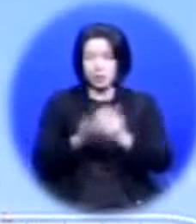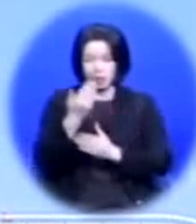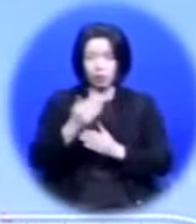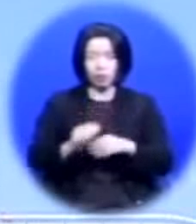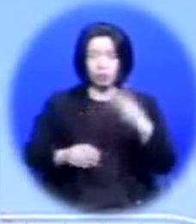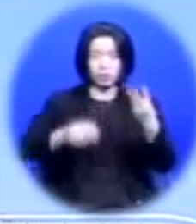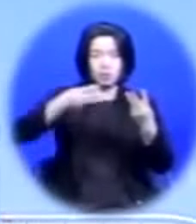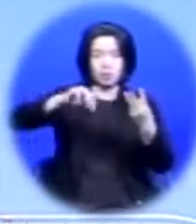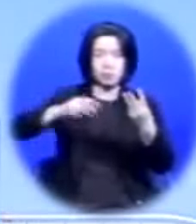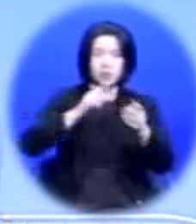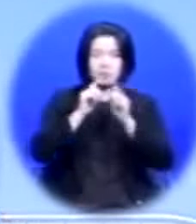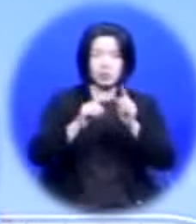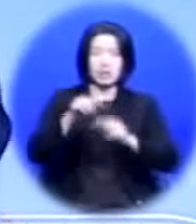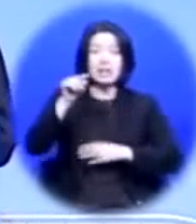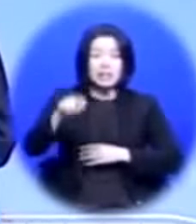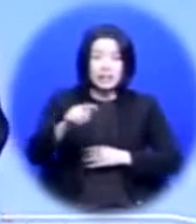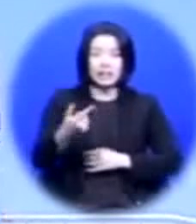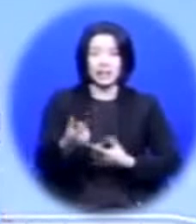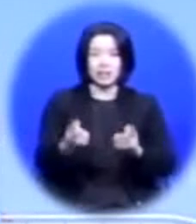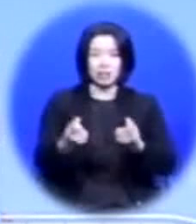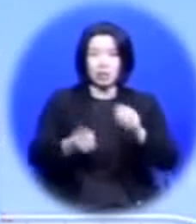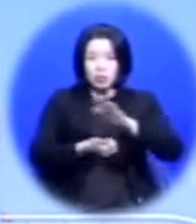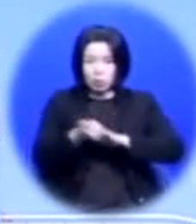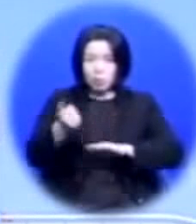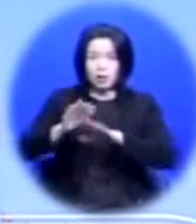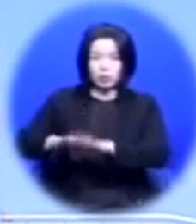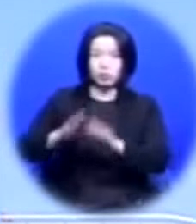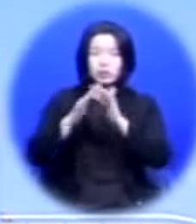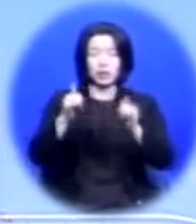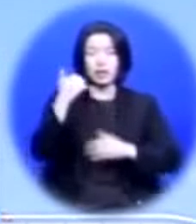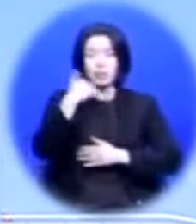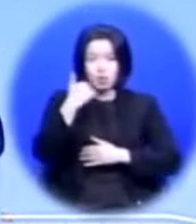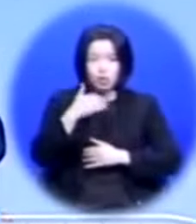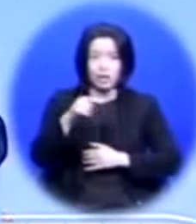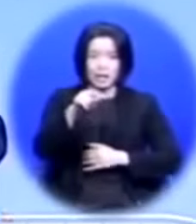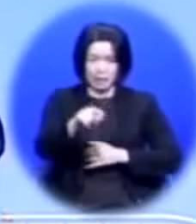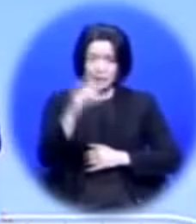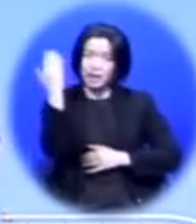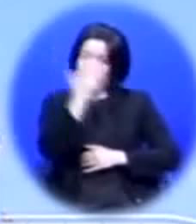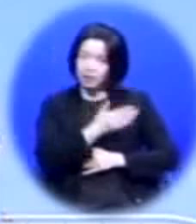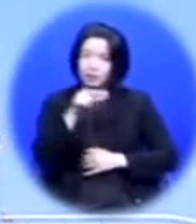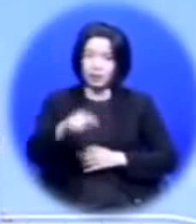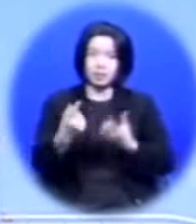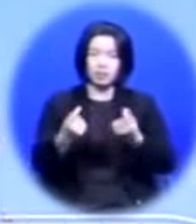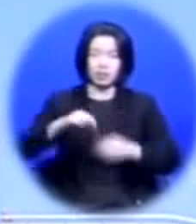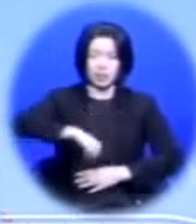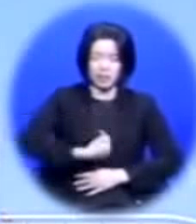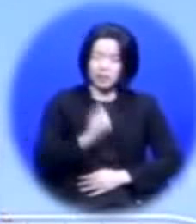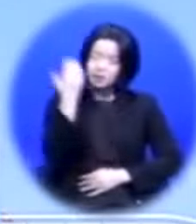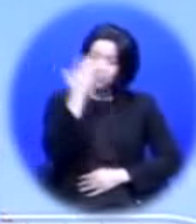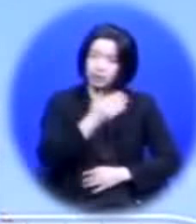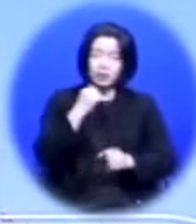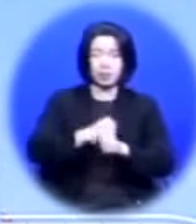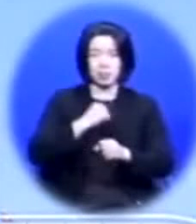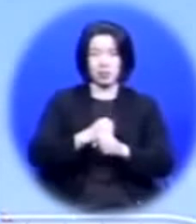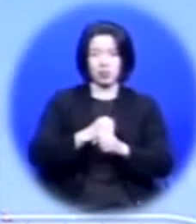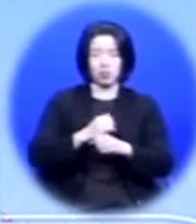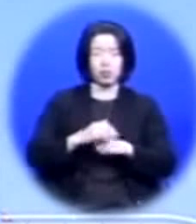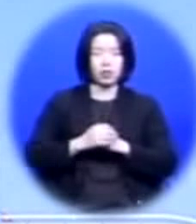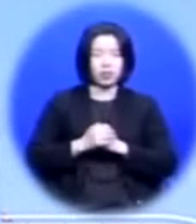말씀에 그에게 이런 소망을 두는 사람은 누구나 그가 깨끗하신 것과 같이 자기를 깨끗하게